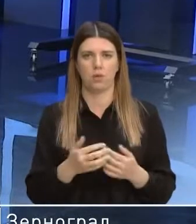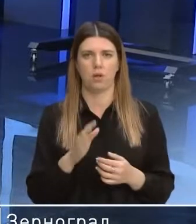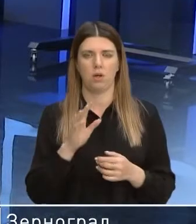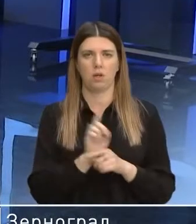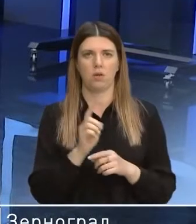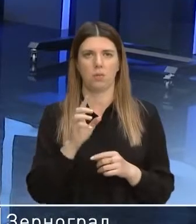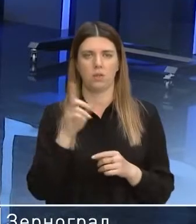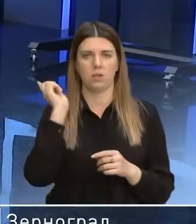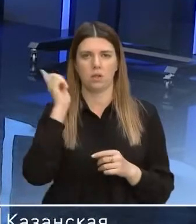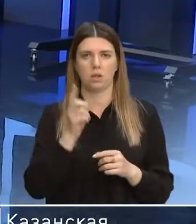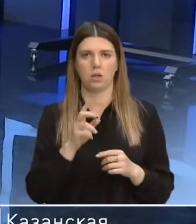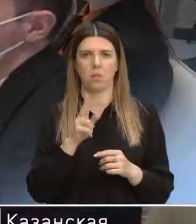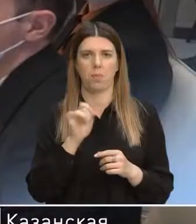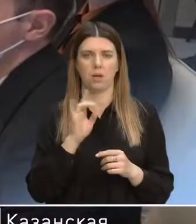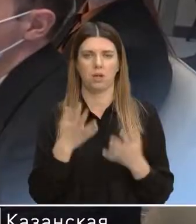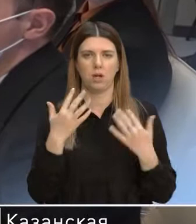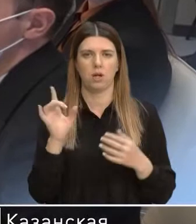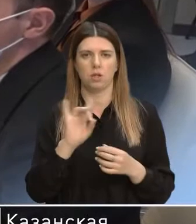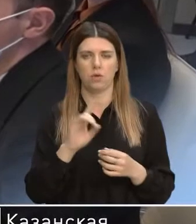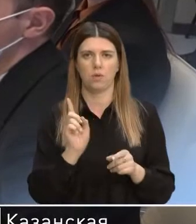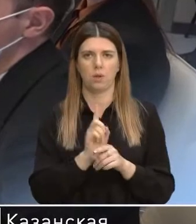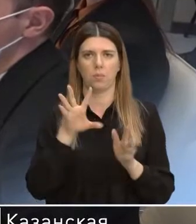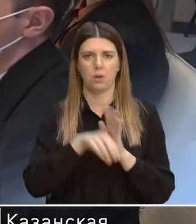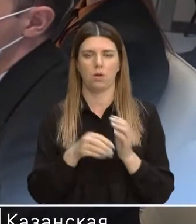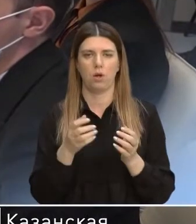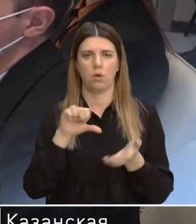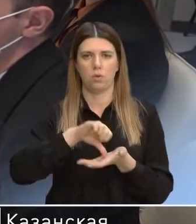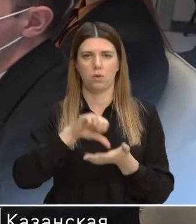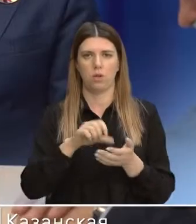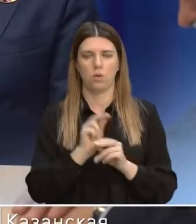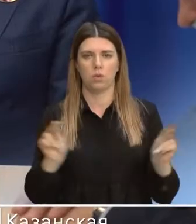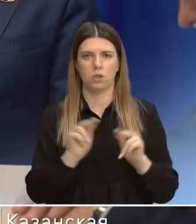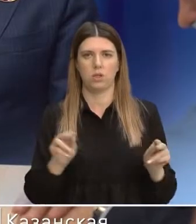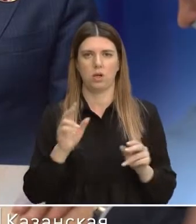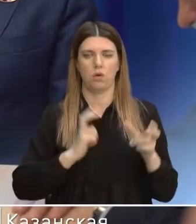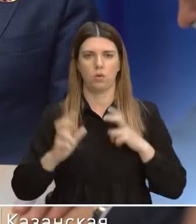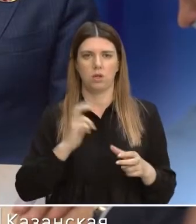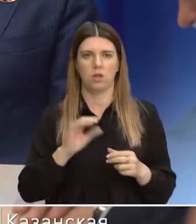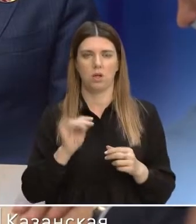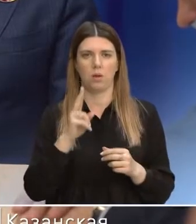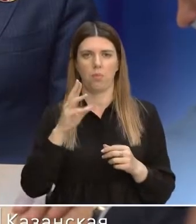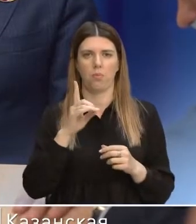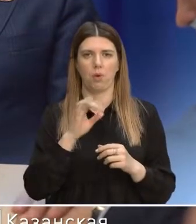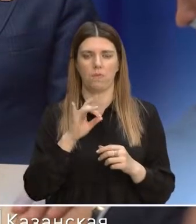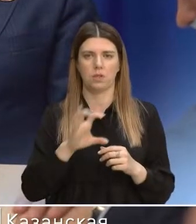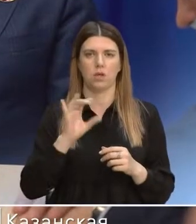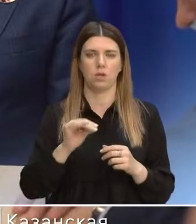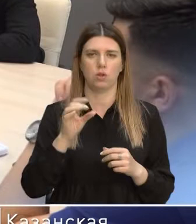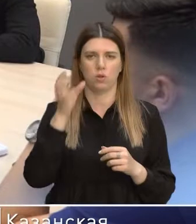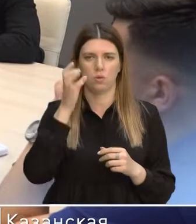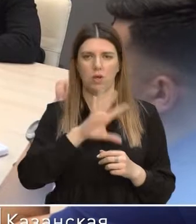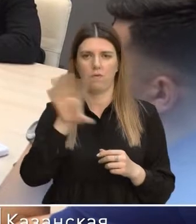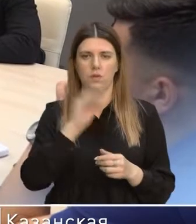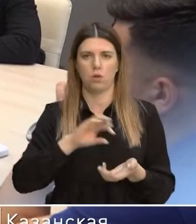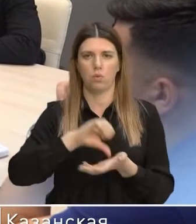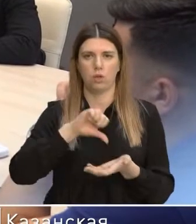мультимедийном историческом парке ростова в мероприятии приняли участие преподаватели донских вузов профессора и студенты участники